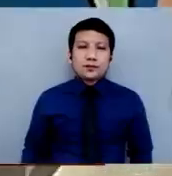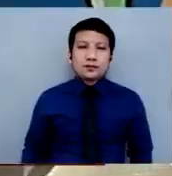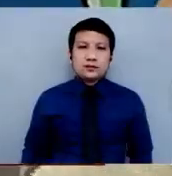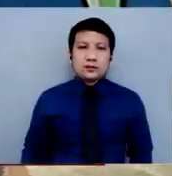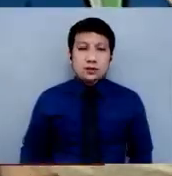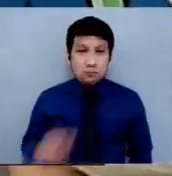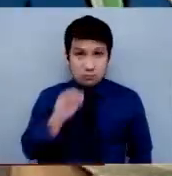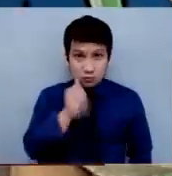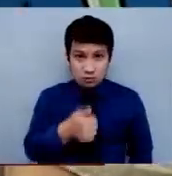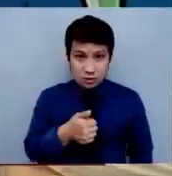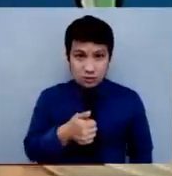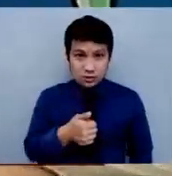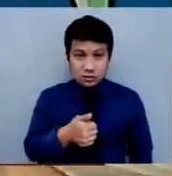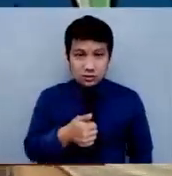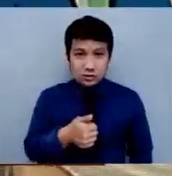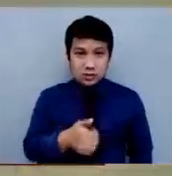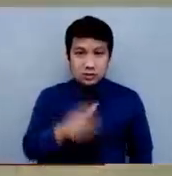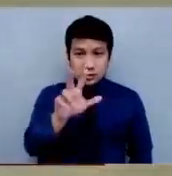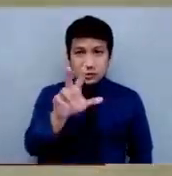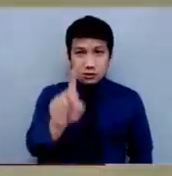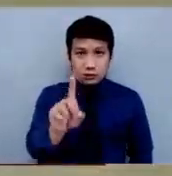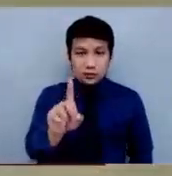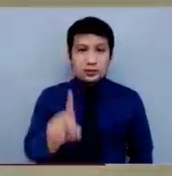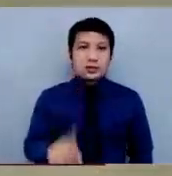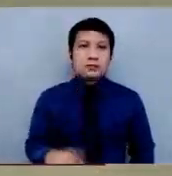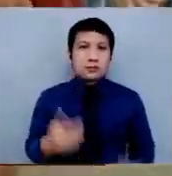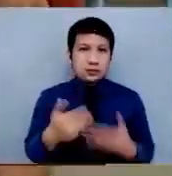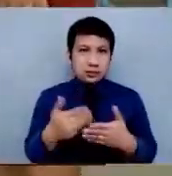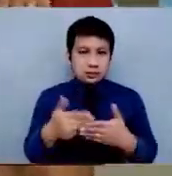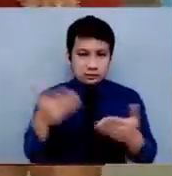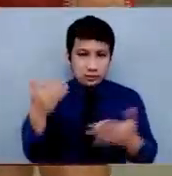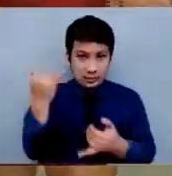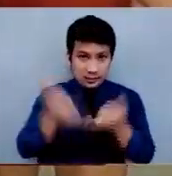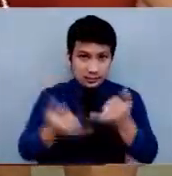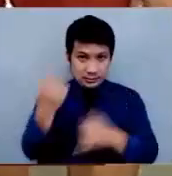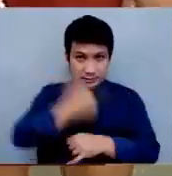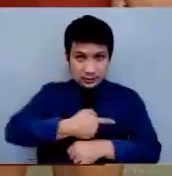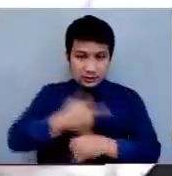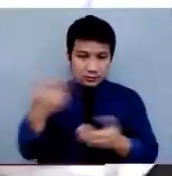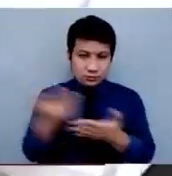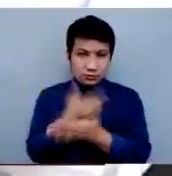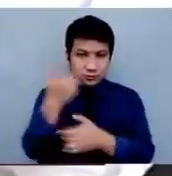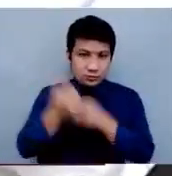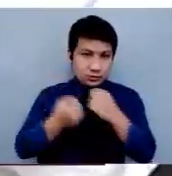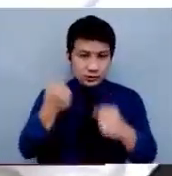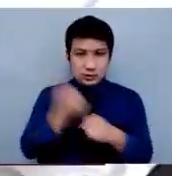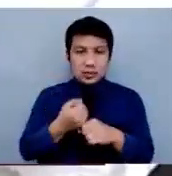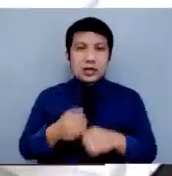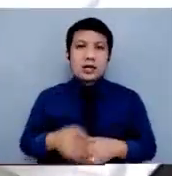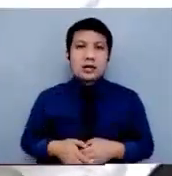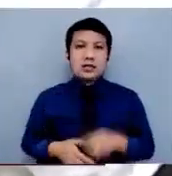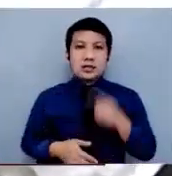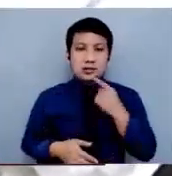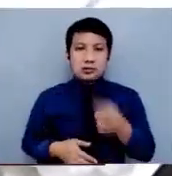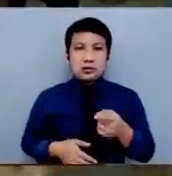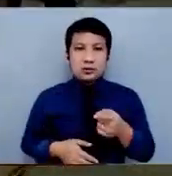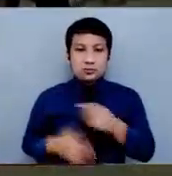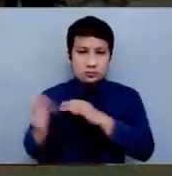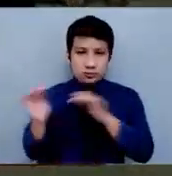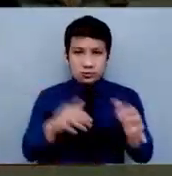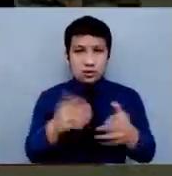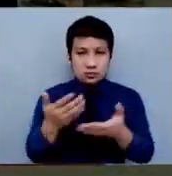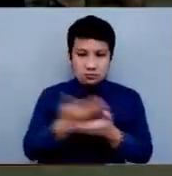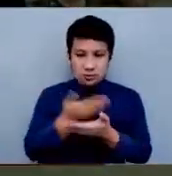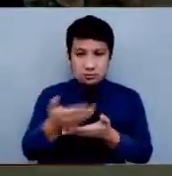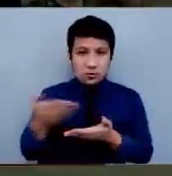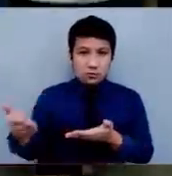Bukas, bisperas na ng bagong taon. Kaya marami ang sinamantalang holiday ngayong araw para humabol sa pamimili ng paputok dito